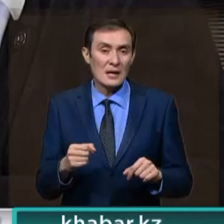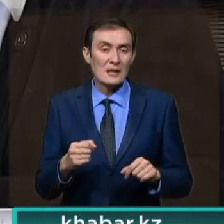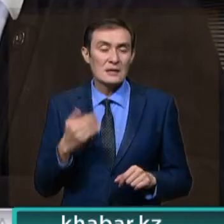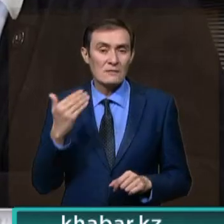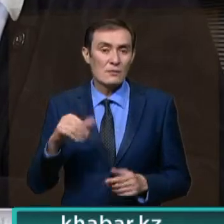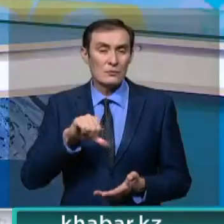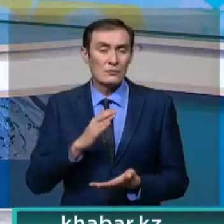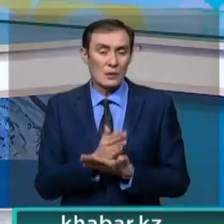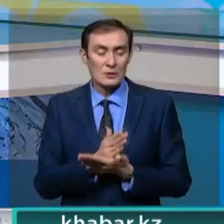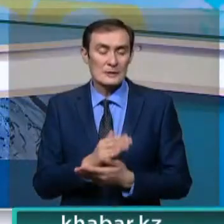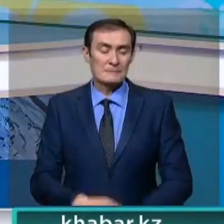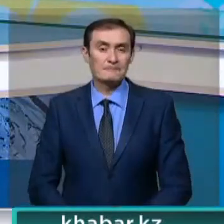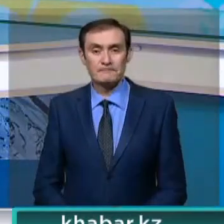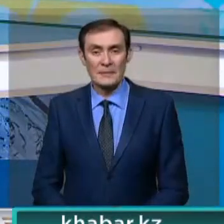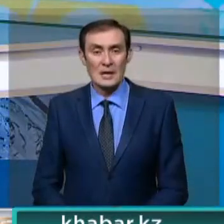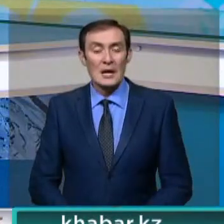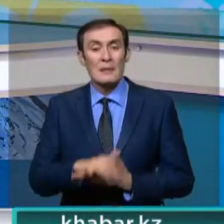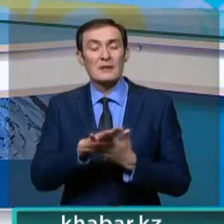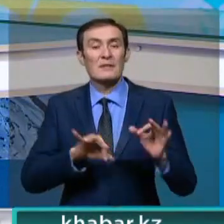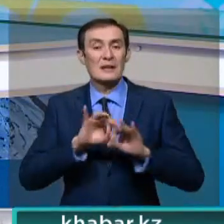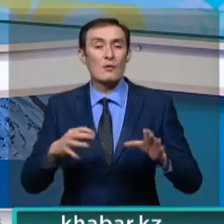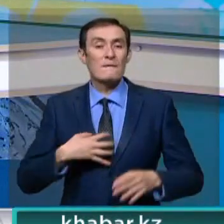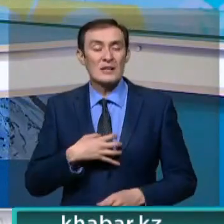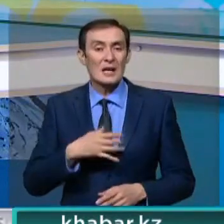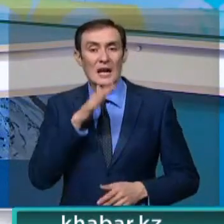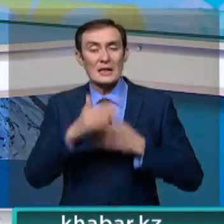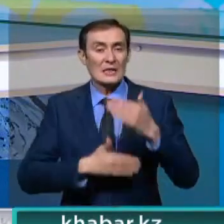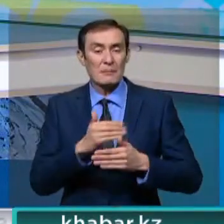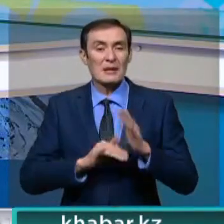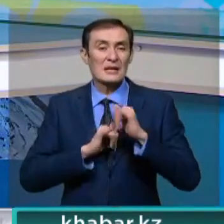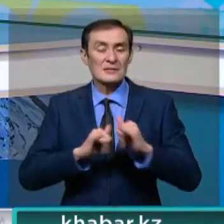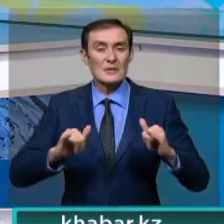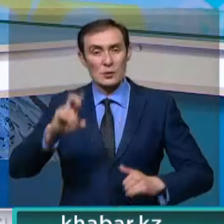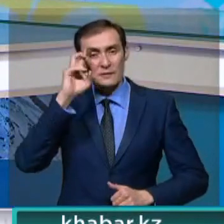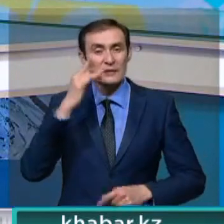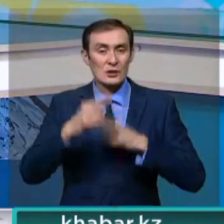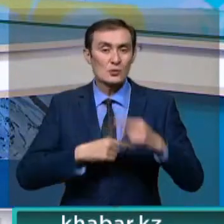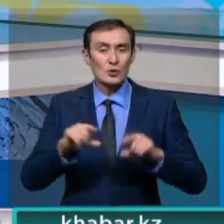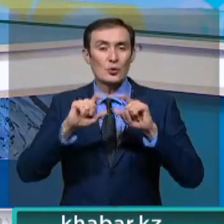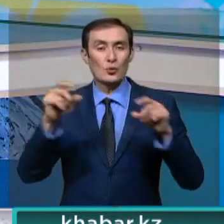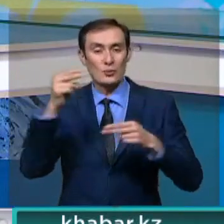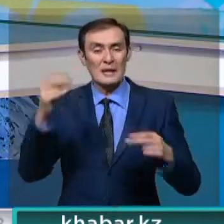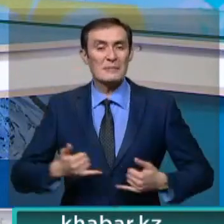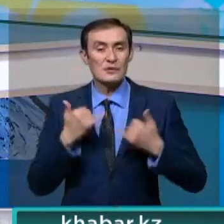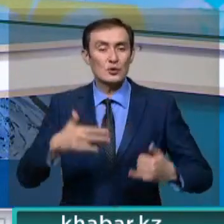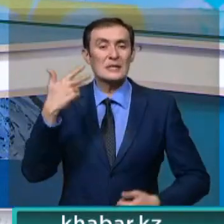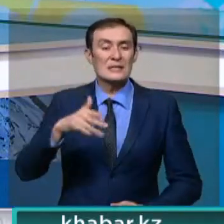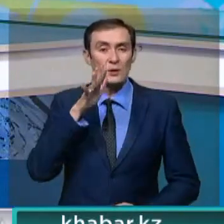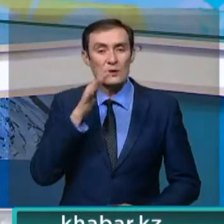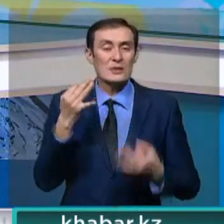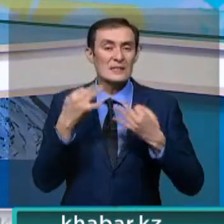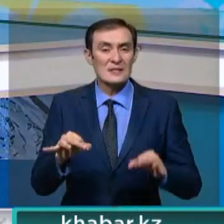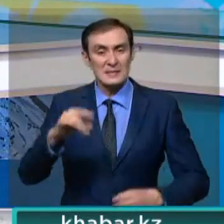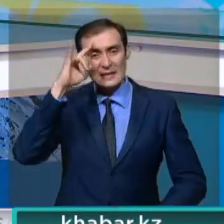Ельбасы. Мы продолжаем рассказывать о важных этапах становления страны в нашей традиционной рубрике, посвященной